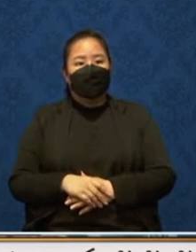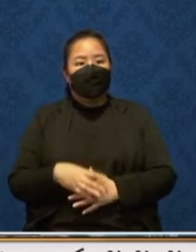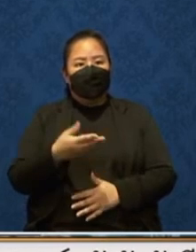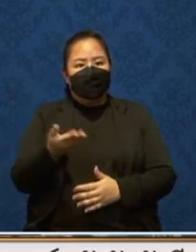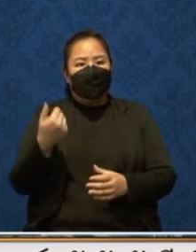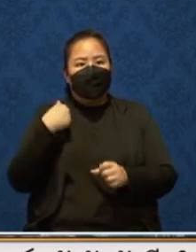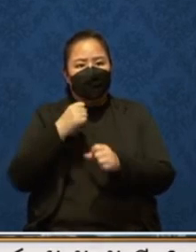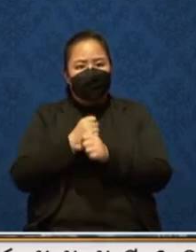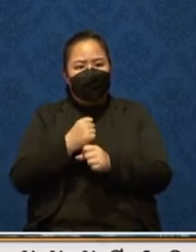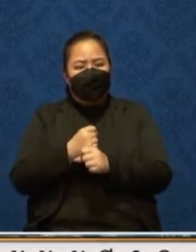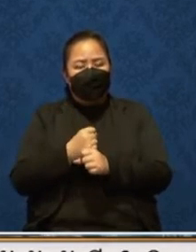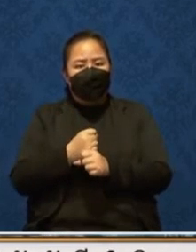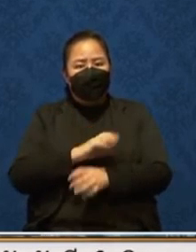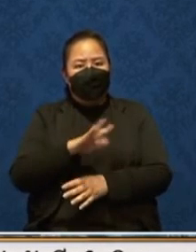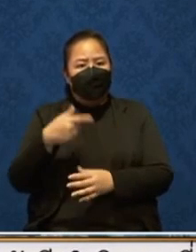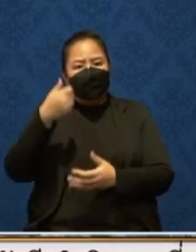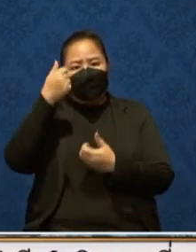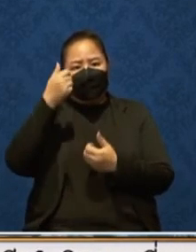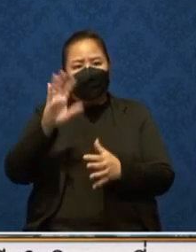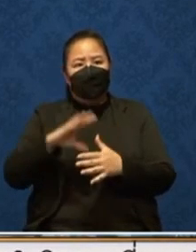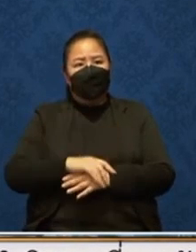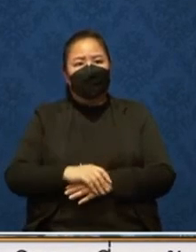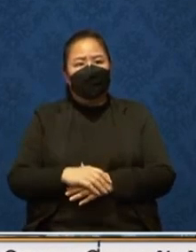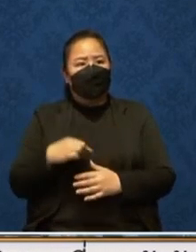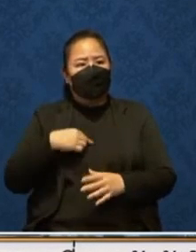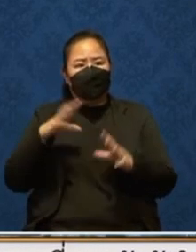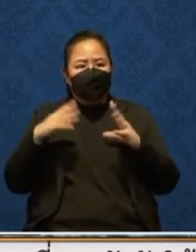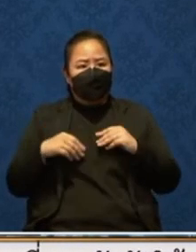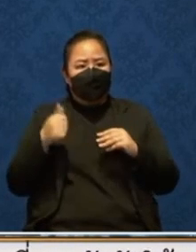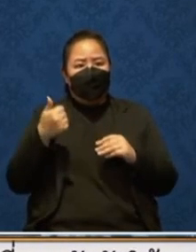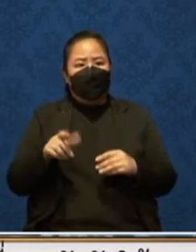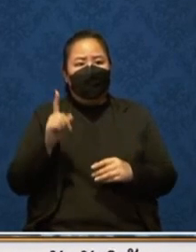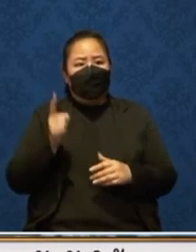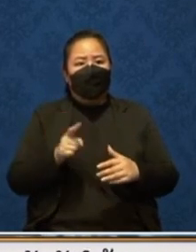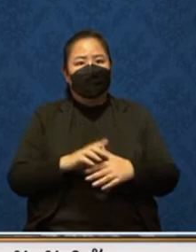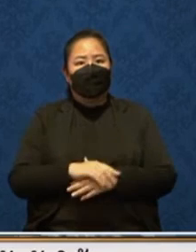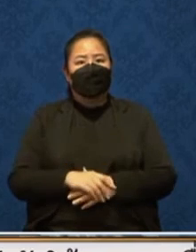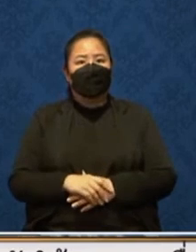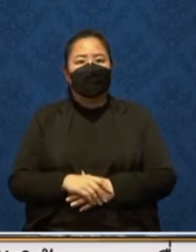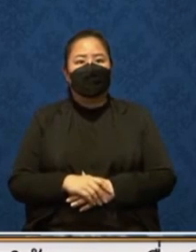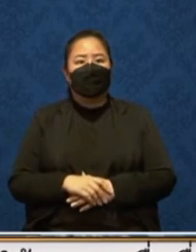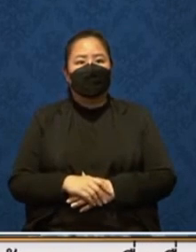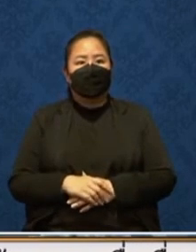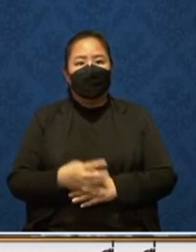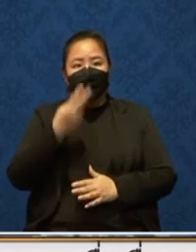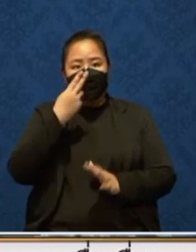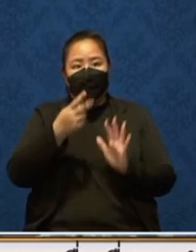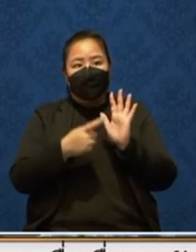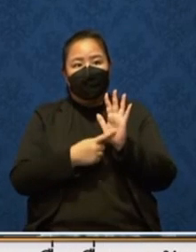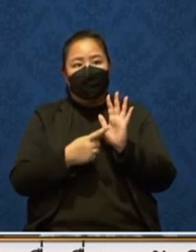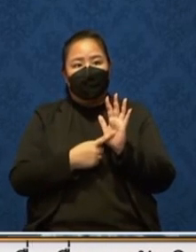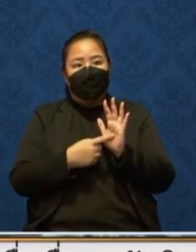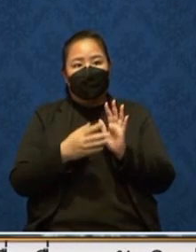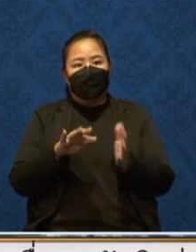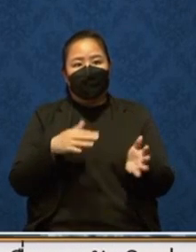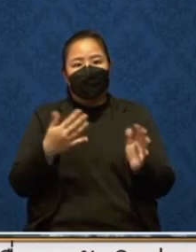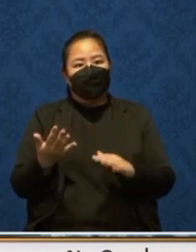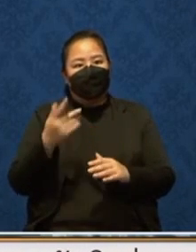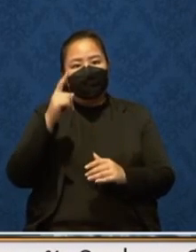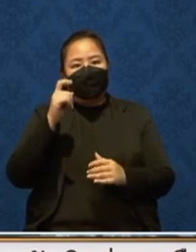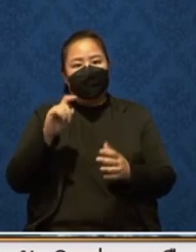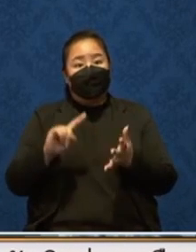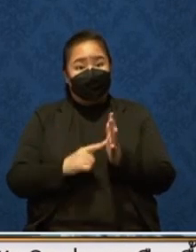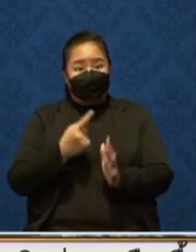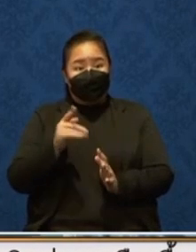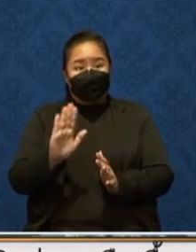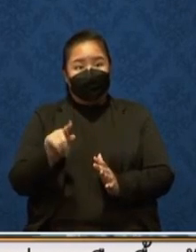โรงทุนแบบไมคมค่า ทานก็ไม่สน มถึยอมไมได้จรๆ ครับมาดูตวอย่างความร้มเหลวกันะฮะ นี่ไมใช่ครั้งแร